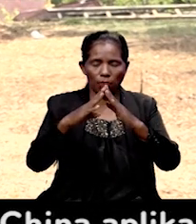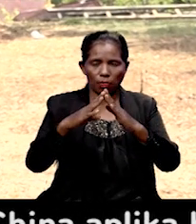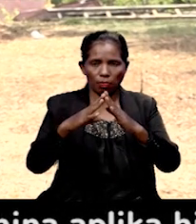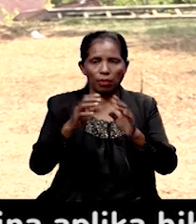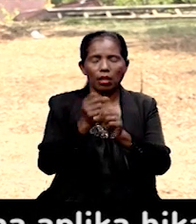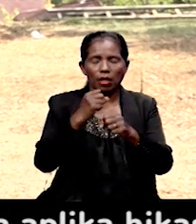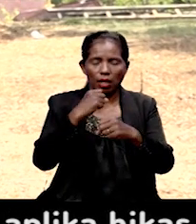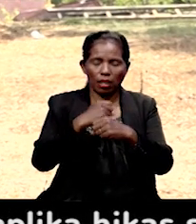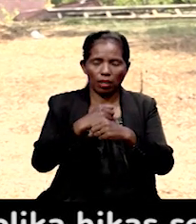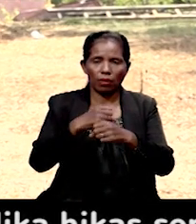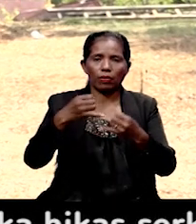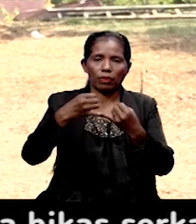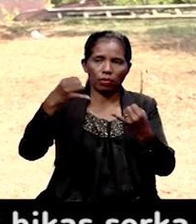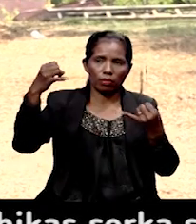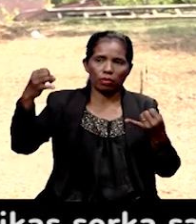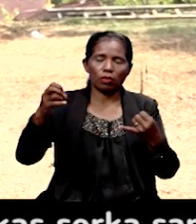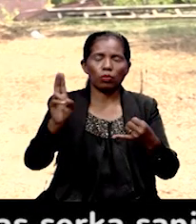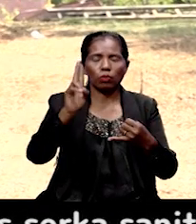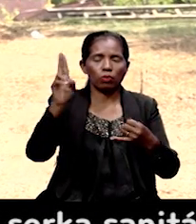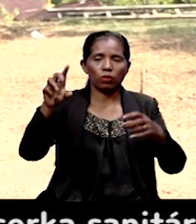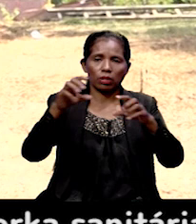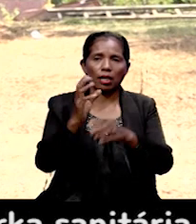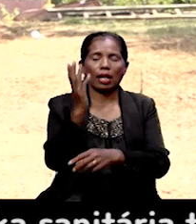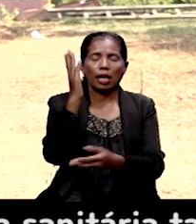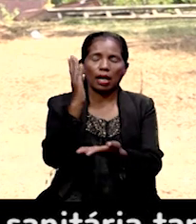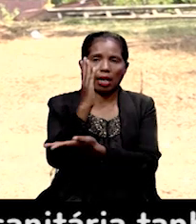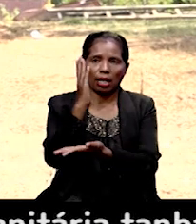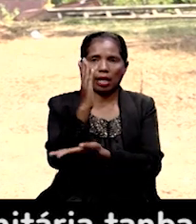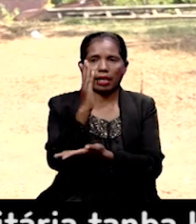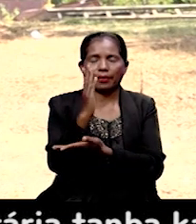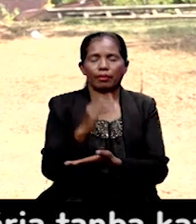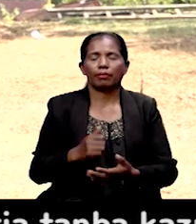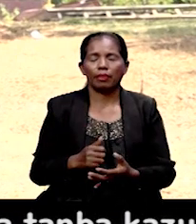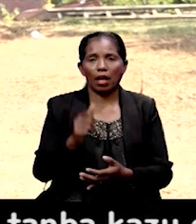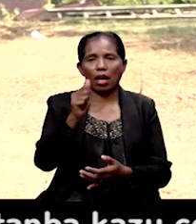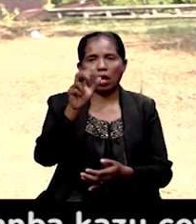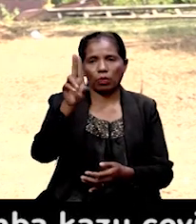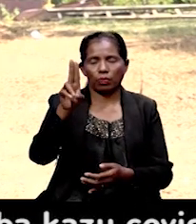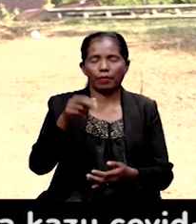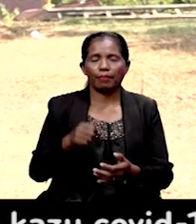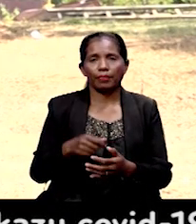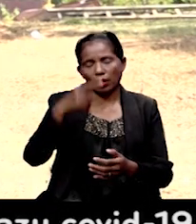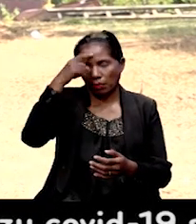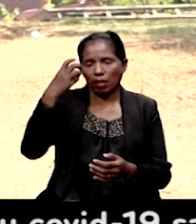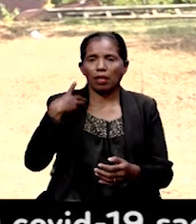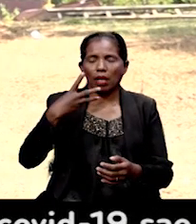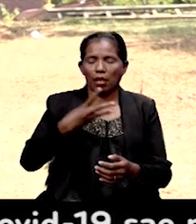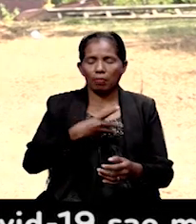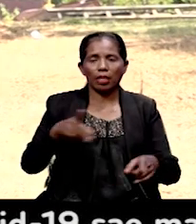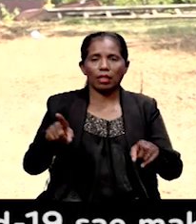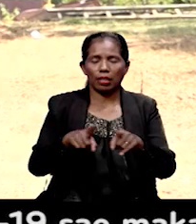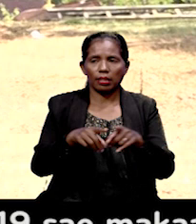instalação ho airim ao betun. Tamane maka amini ni hanesan autoridade